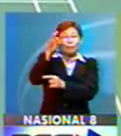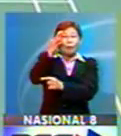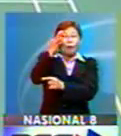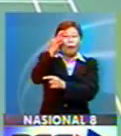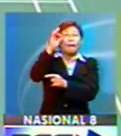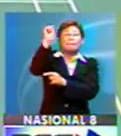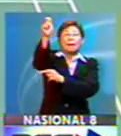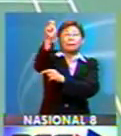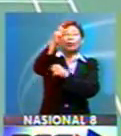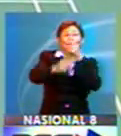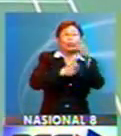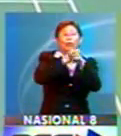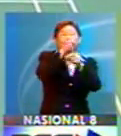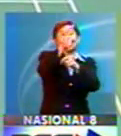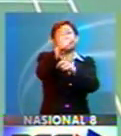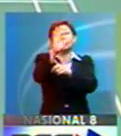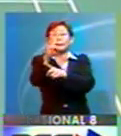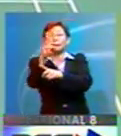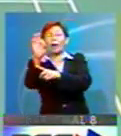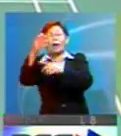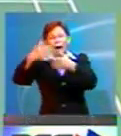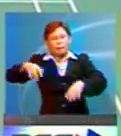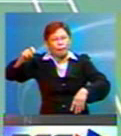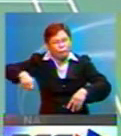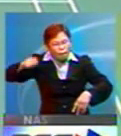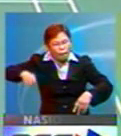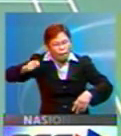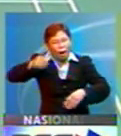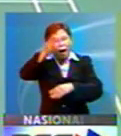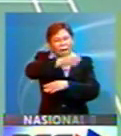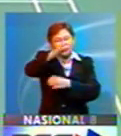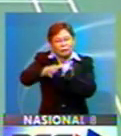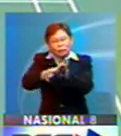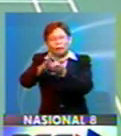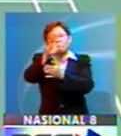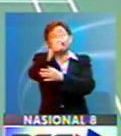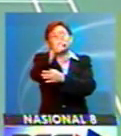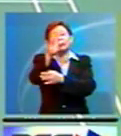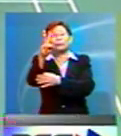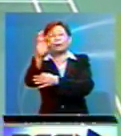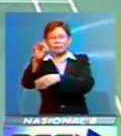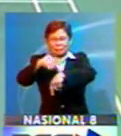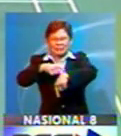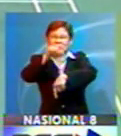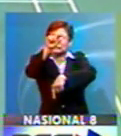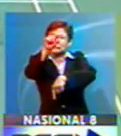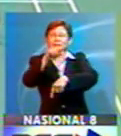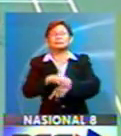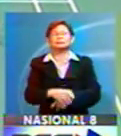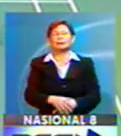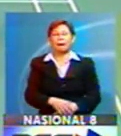Badminton Dunia BWF selepas proses pendengaran panel anti-doping BWF dalam masa terdekat.